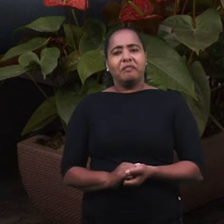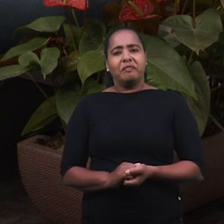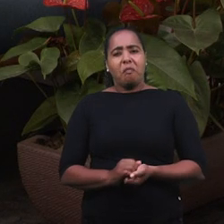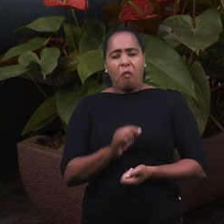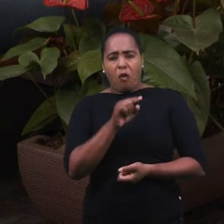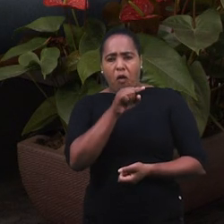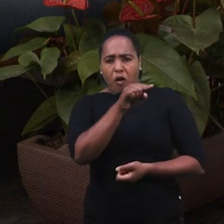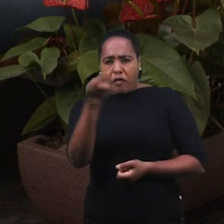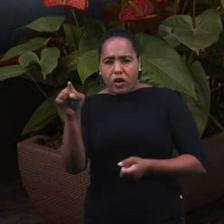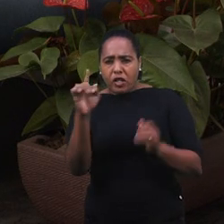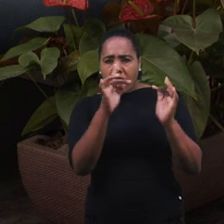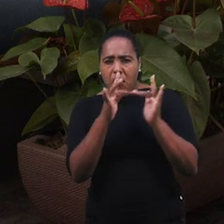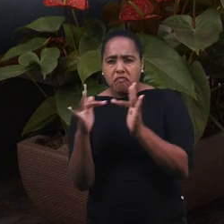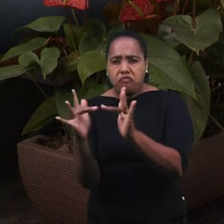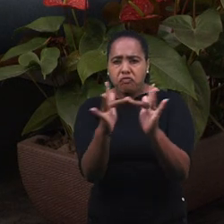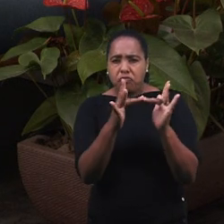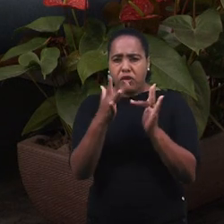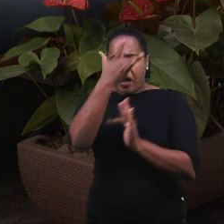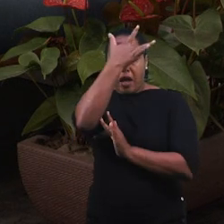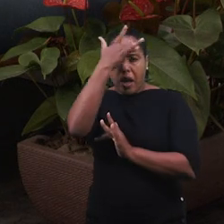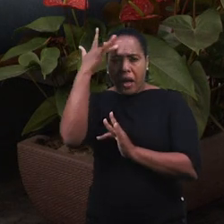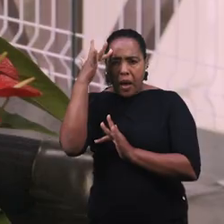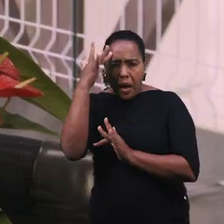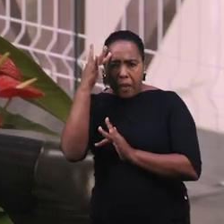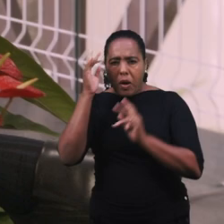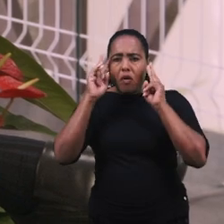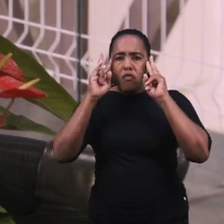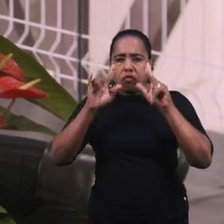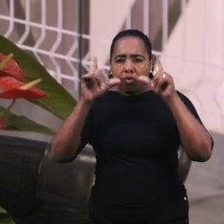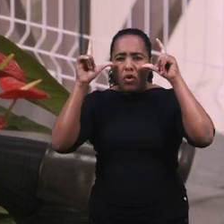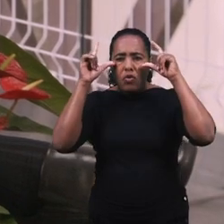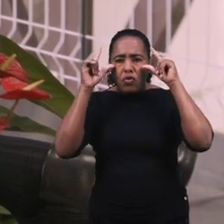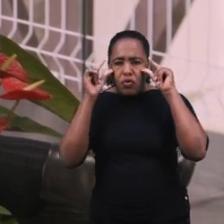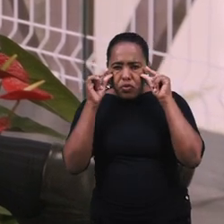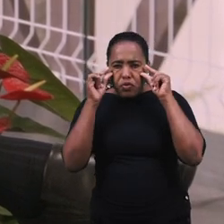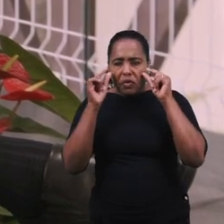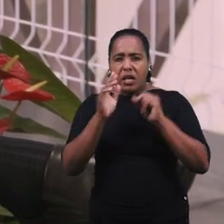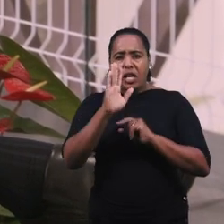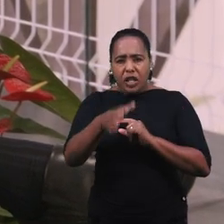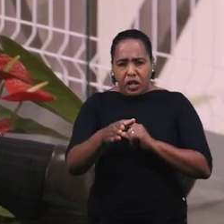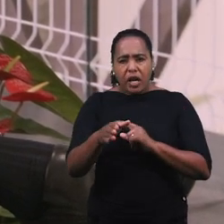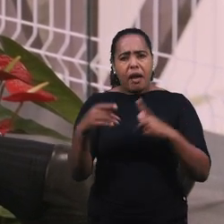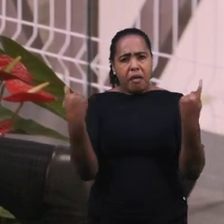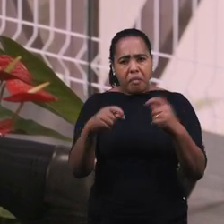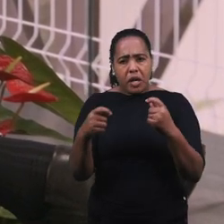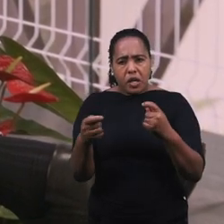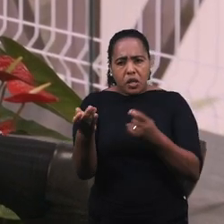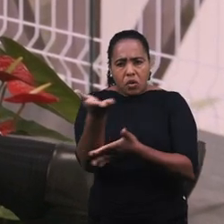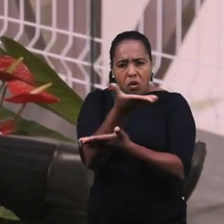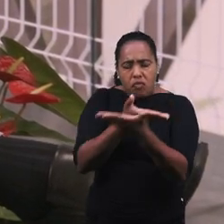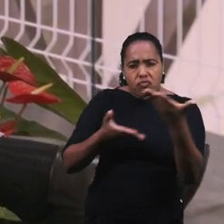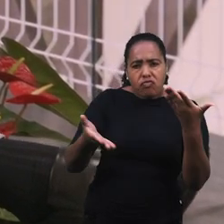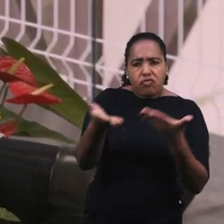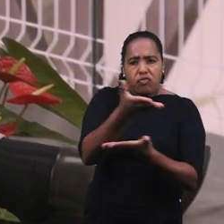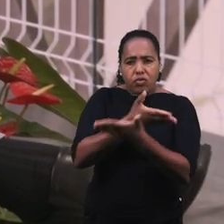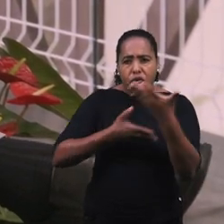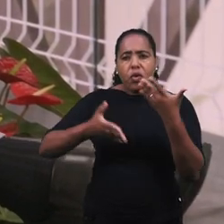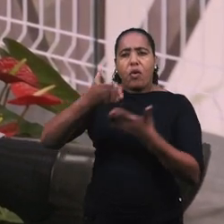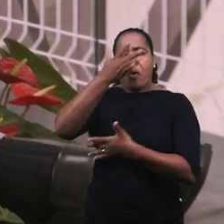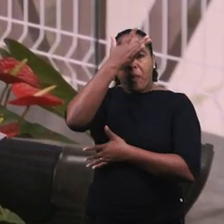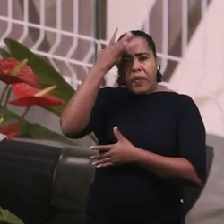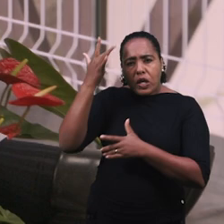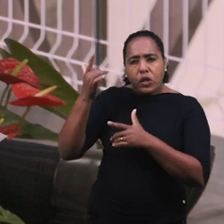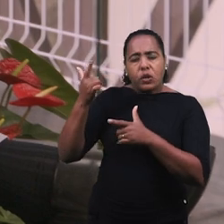Vous vivez avec quelqu'un qui a des problèmes de vision. Vous avez déjà interagi avec quelqu'un avec